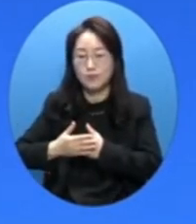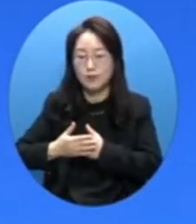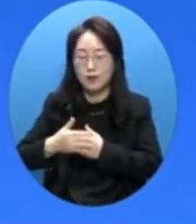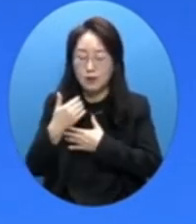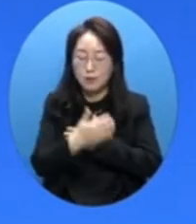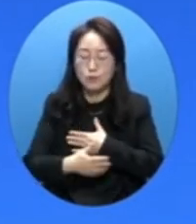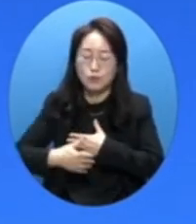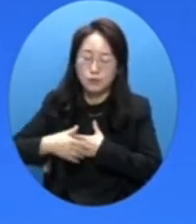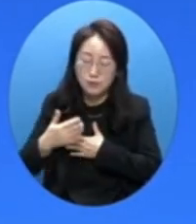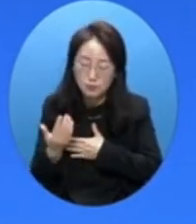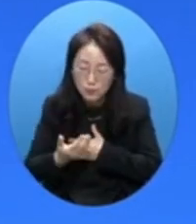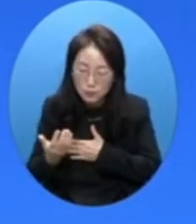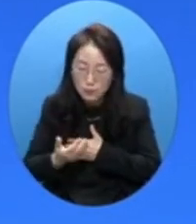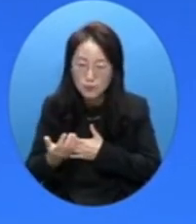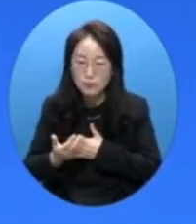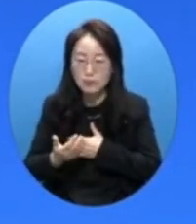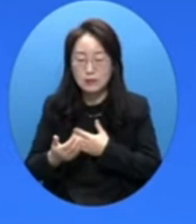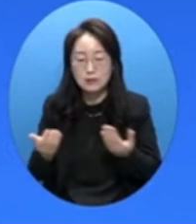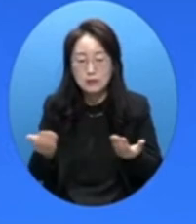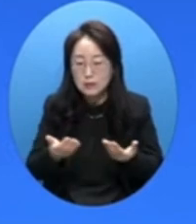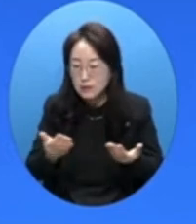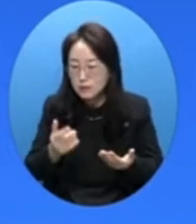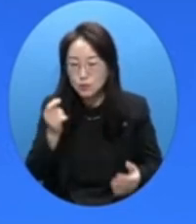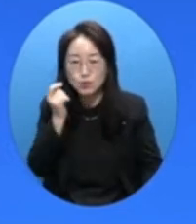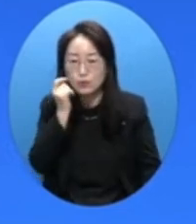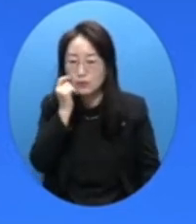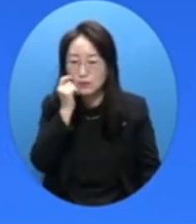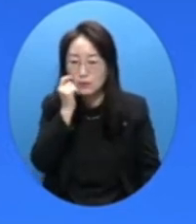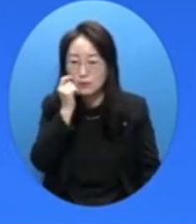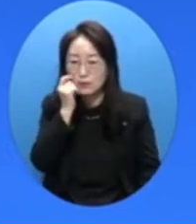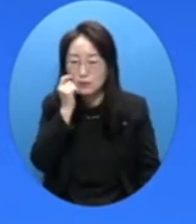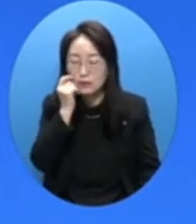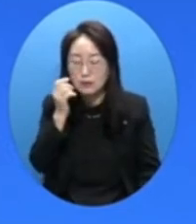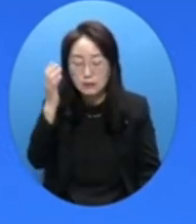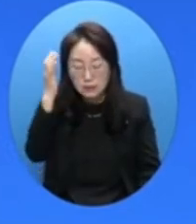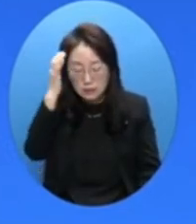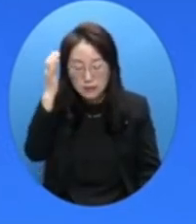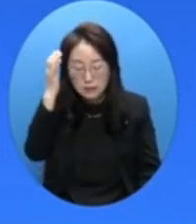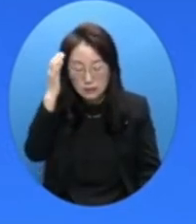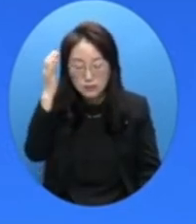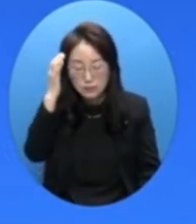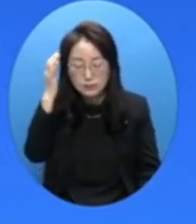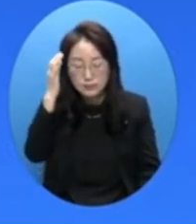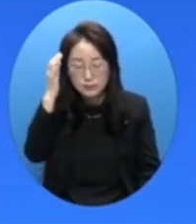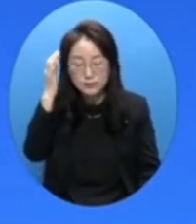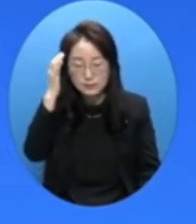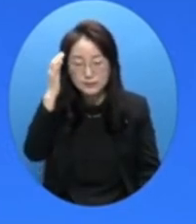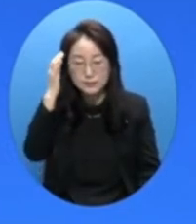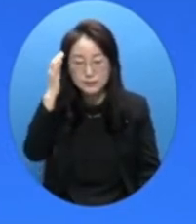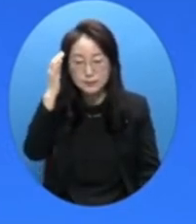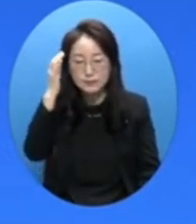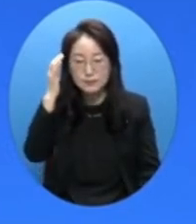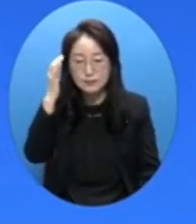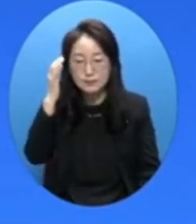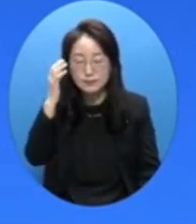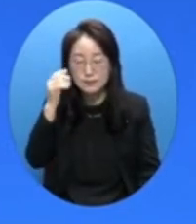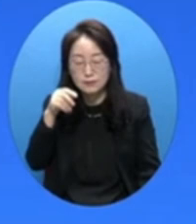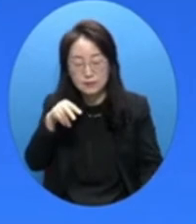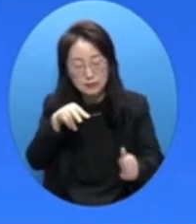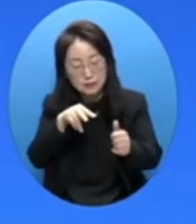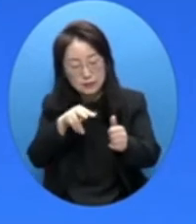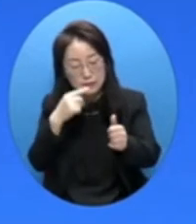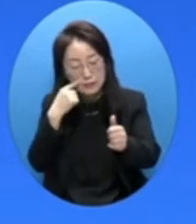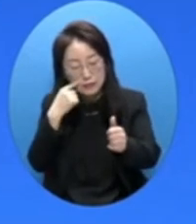몸도 아프고 그러니까 일도 하지 못하고 참 고통 가운데 있는 우리 성도 여러분 보면서